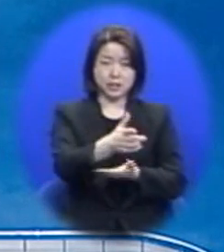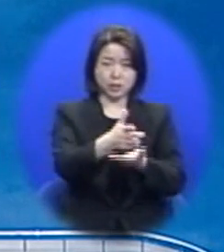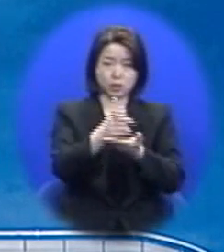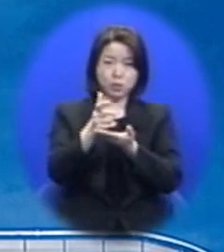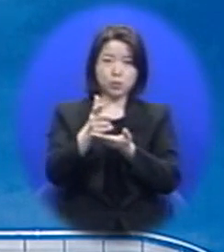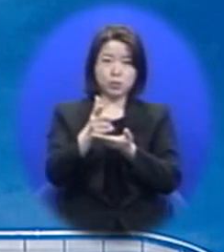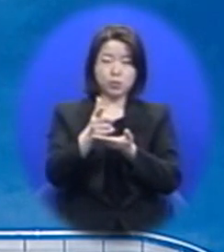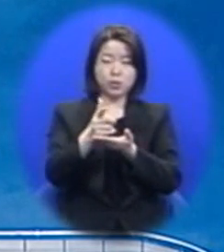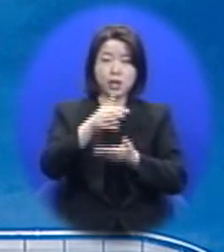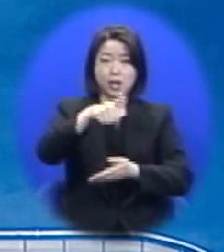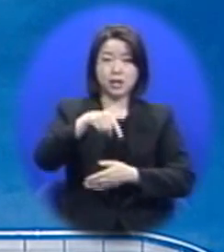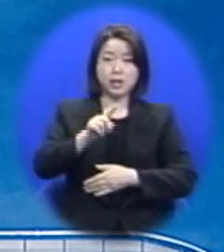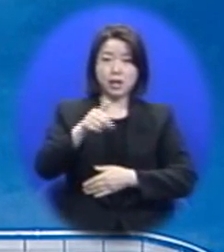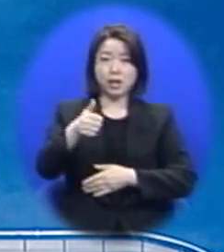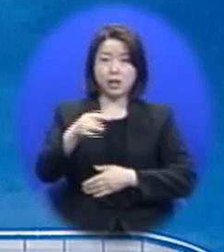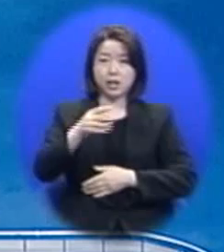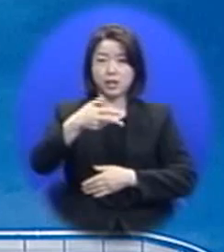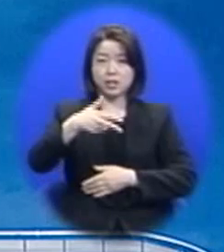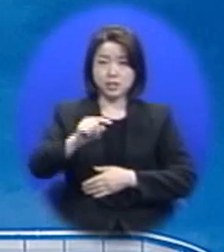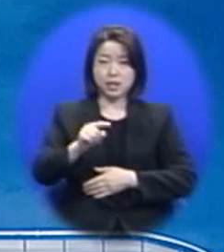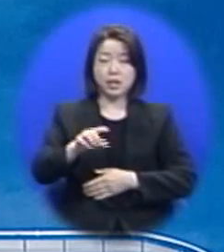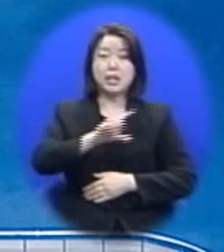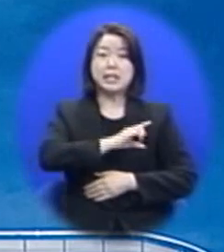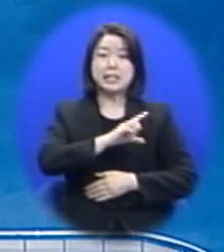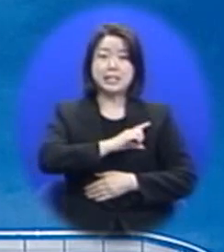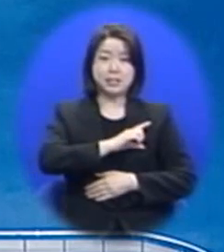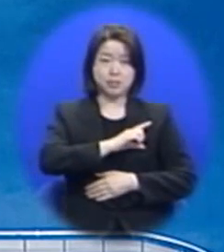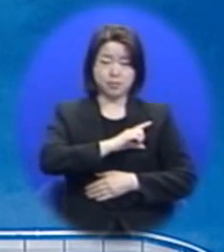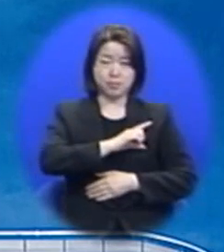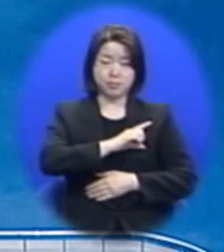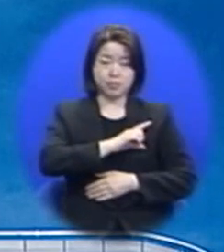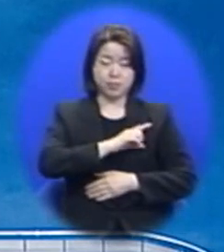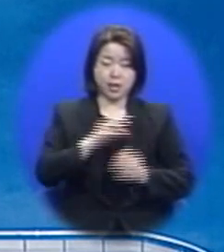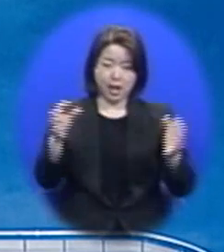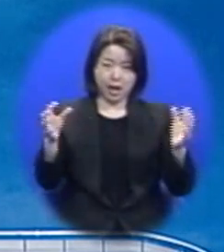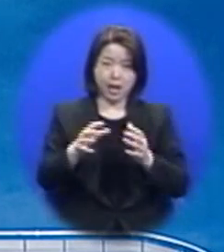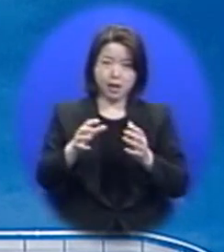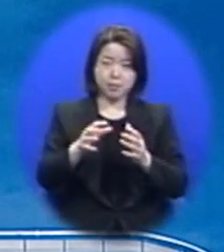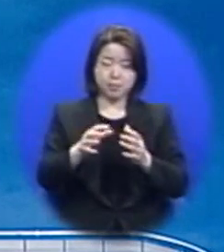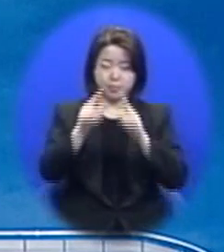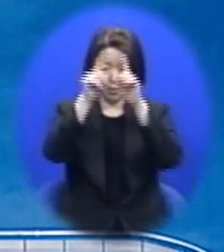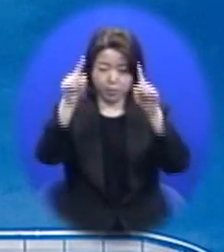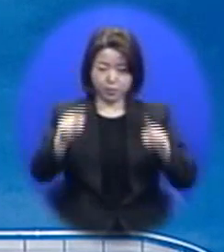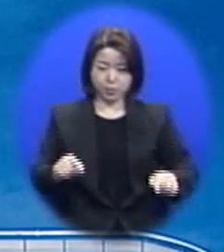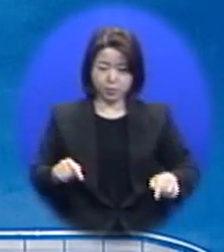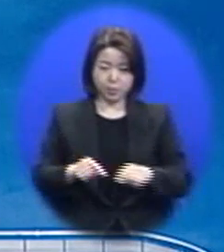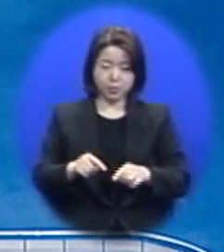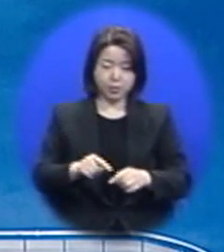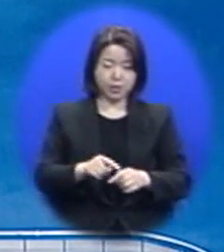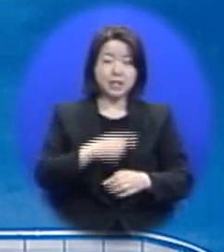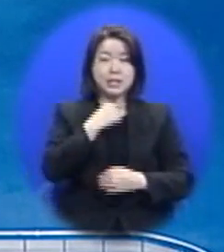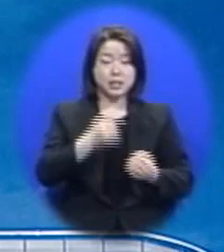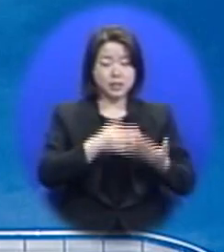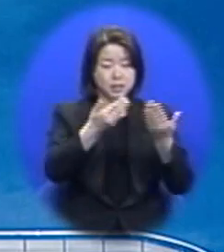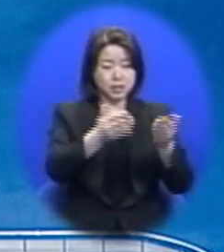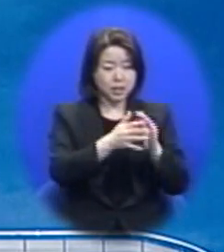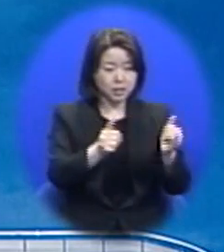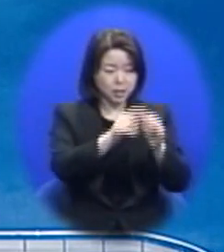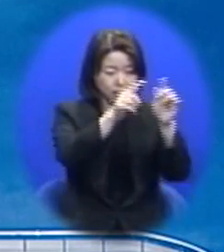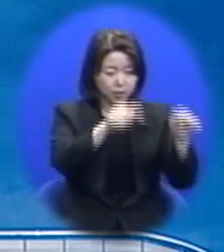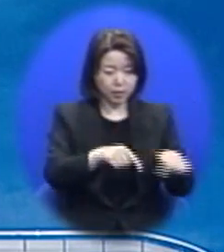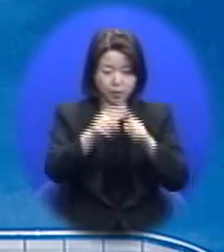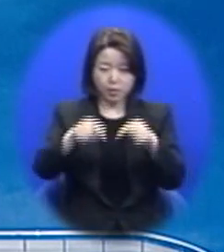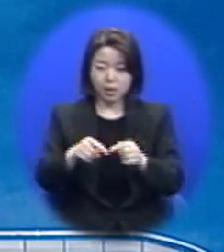쏜 가해자의 이름까지 추모석을 만들어서 다른 희생자들 틈에 나란히 세워놓고 기도했습니다.